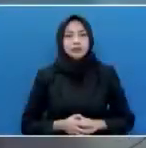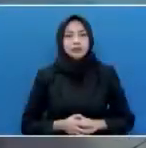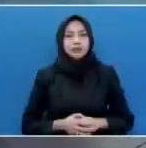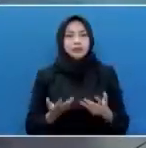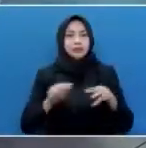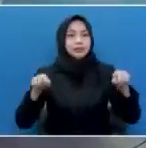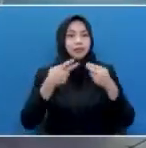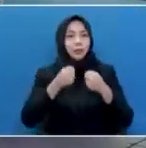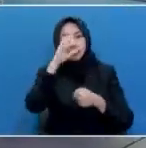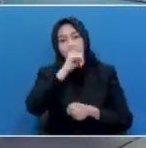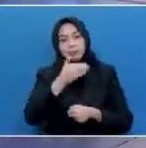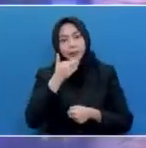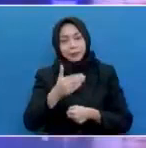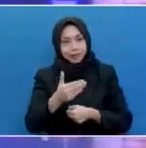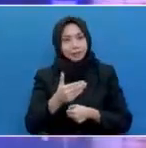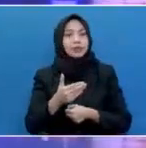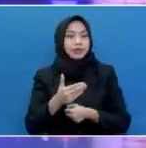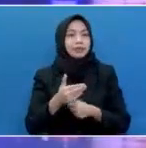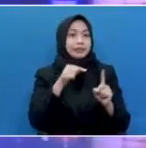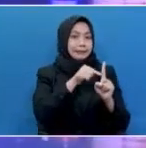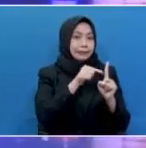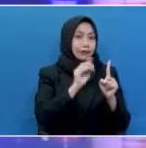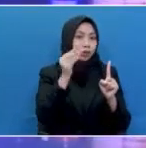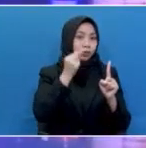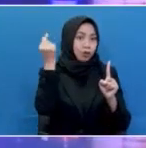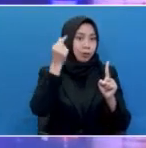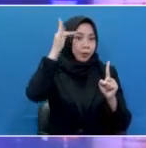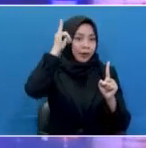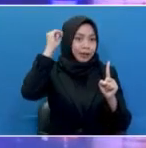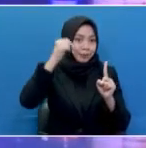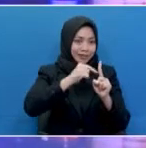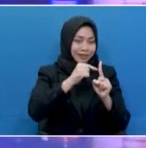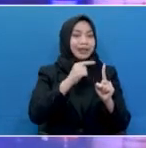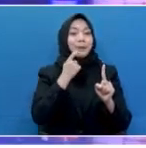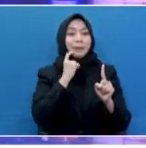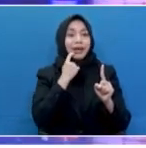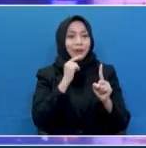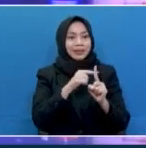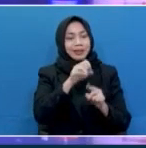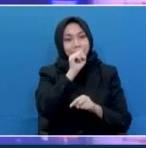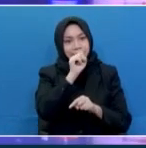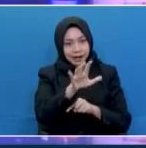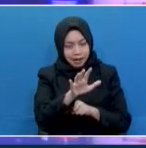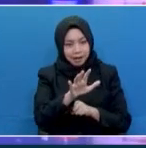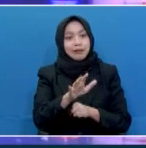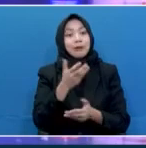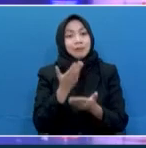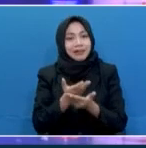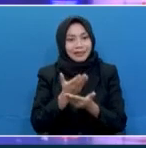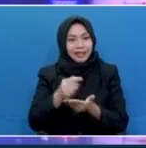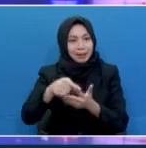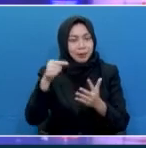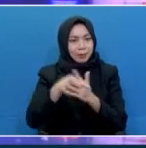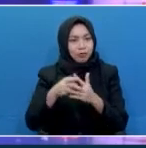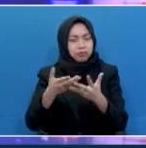Terima kasih Anda masih menyaksikan Kompas malam saudara ketua umum PD perjuangan Megawati Soekarno Putri meminta untuk tidak dibuli di masa Pemilu